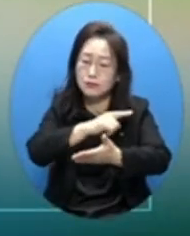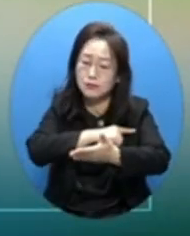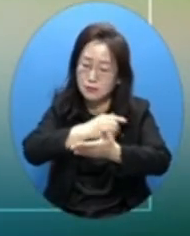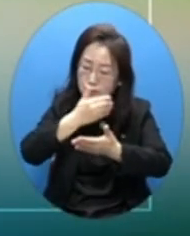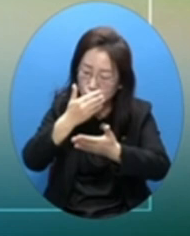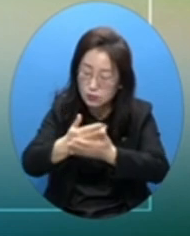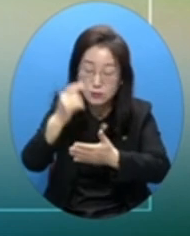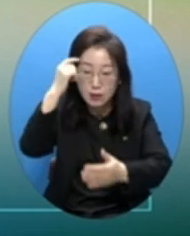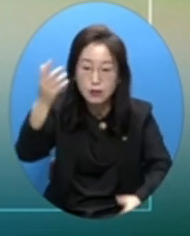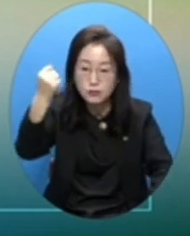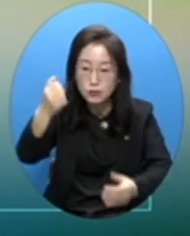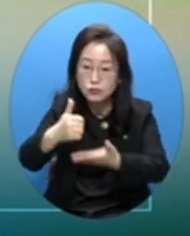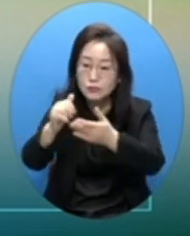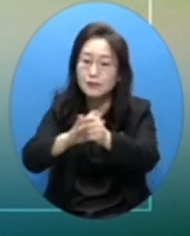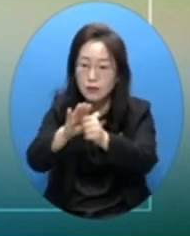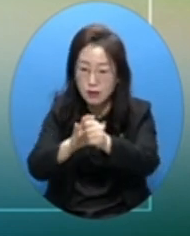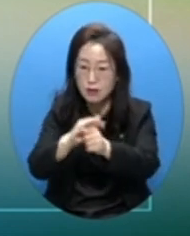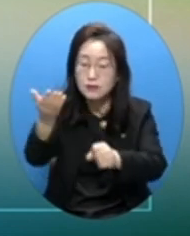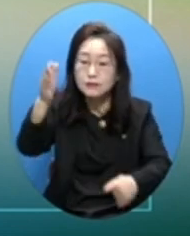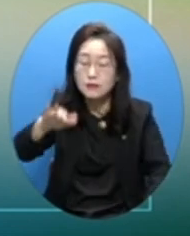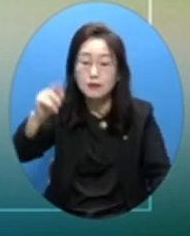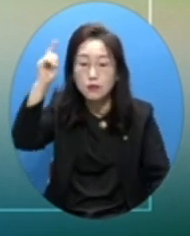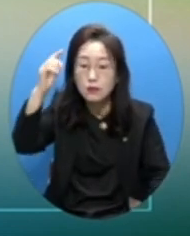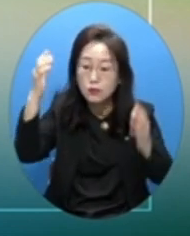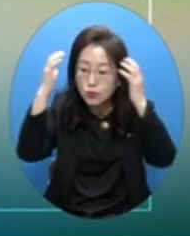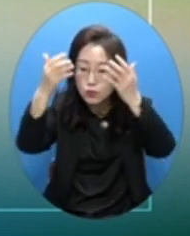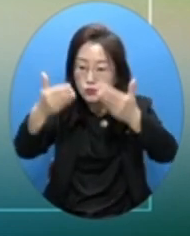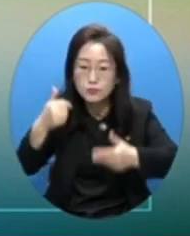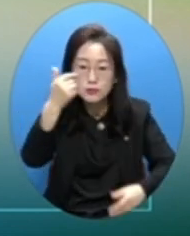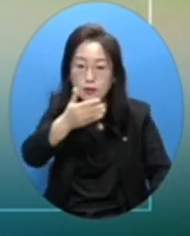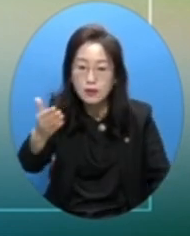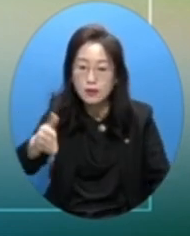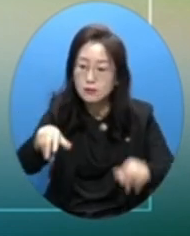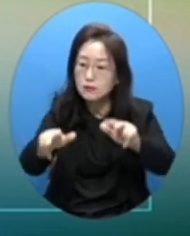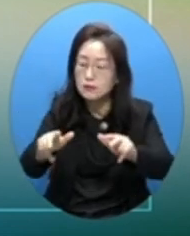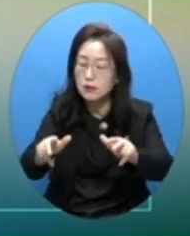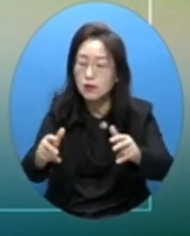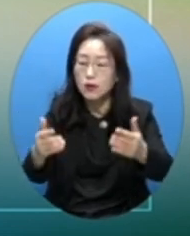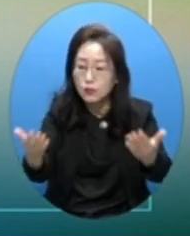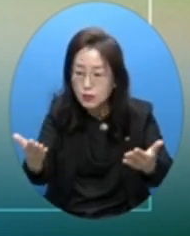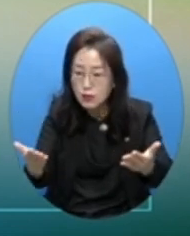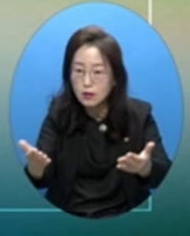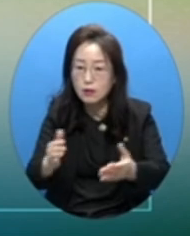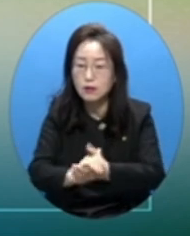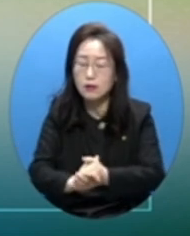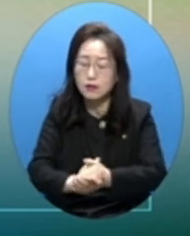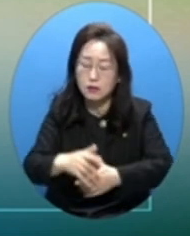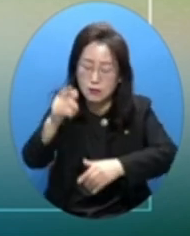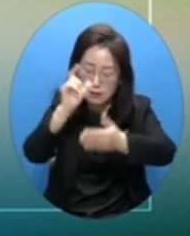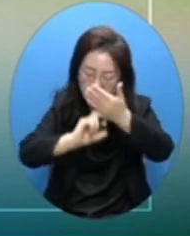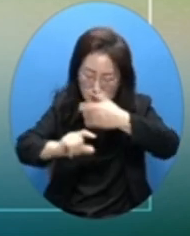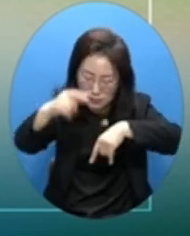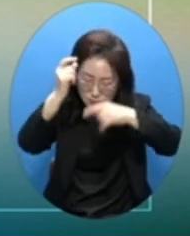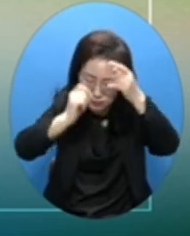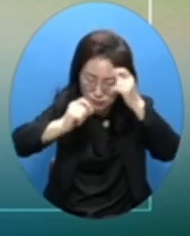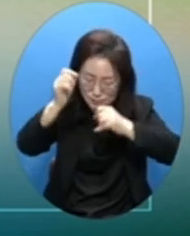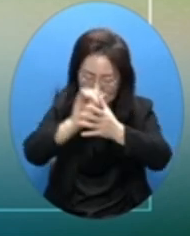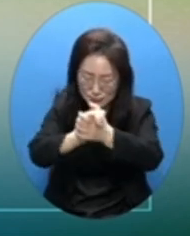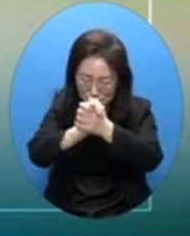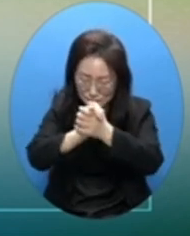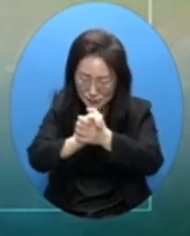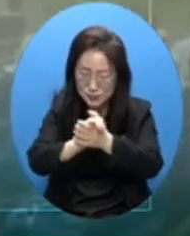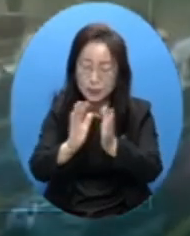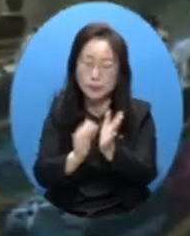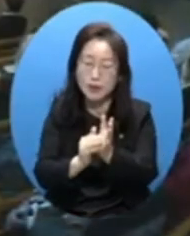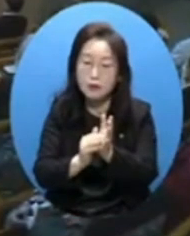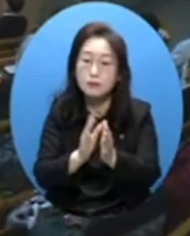여겼고 주님을 사랑했습니다. 그런데 왜 이런 고통을 주십니까? 이제 어떻게 살아야 합니까? 밤새 울부짖어 기도합니다.